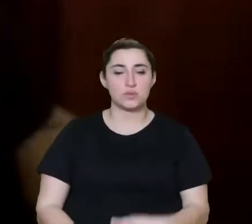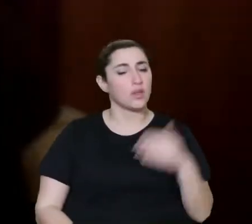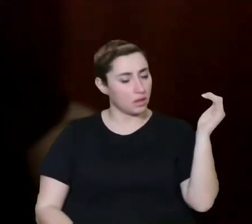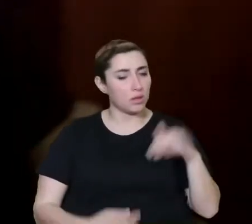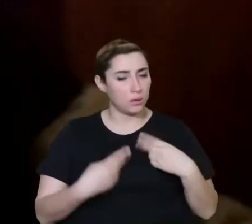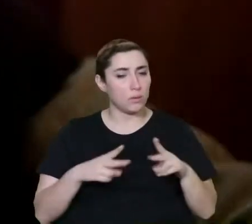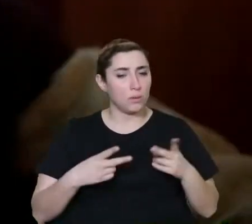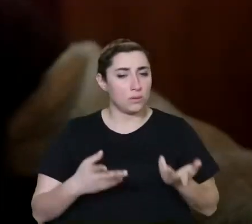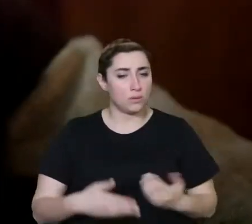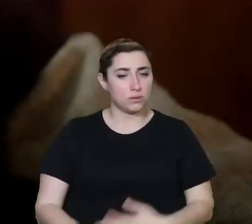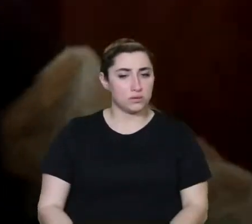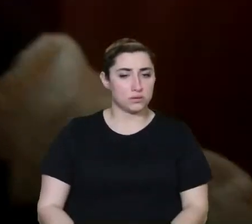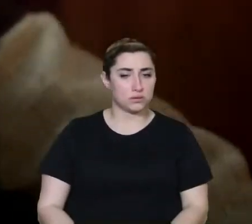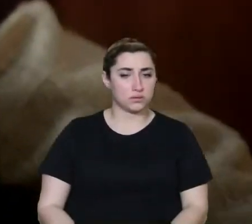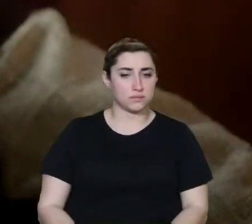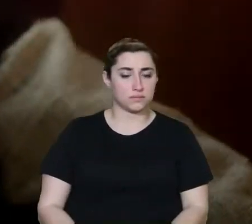Döner, döner.